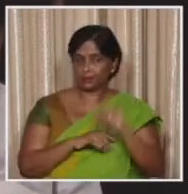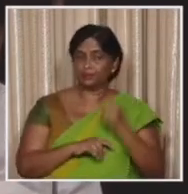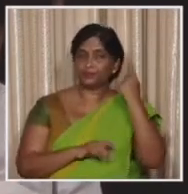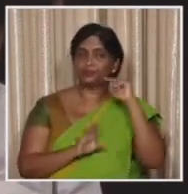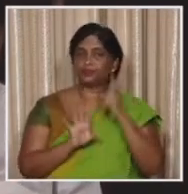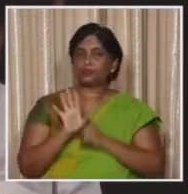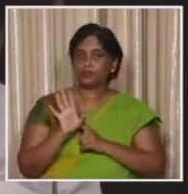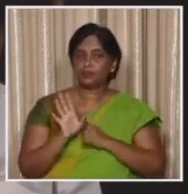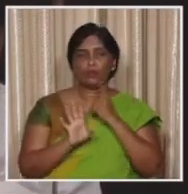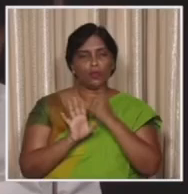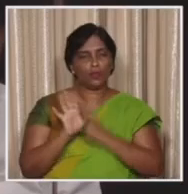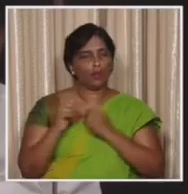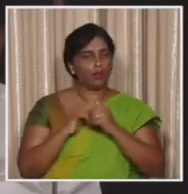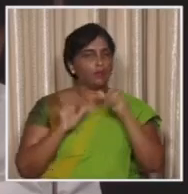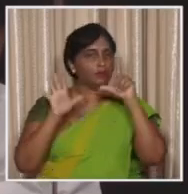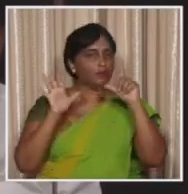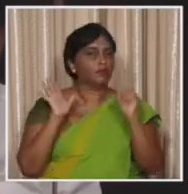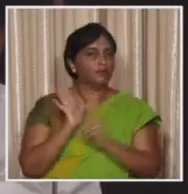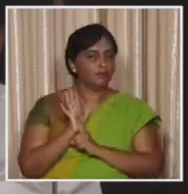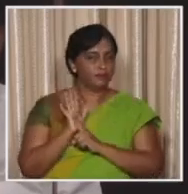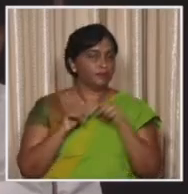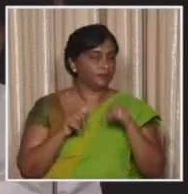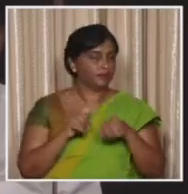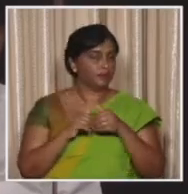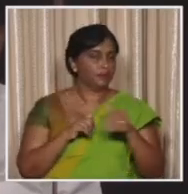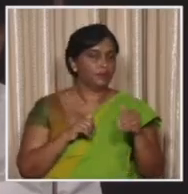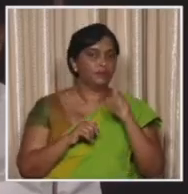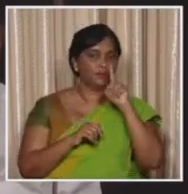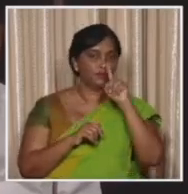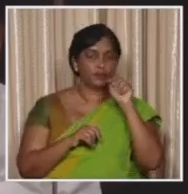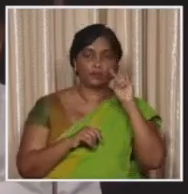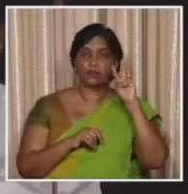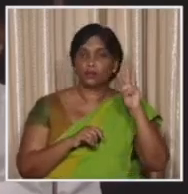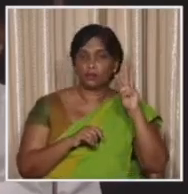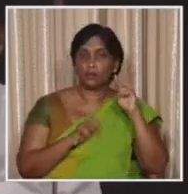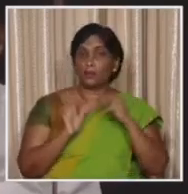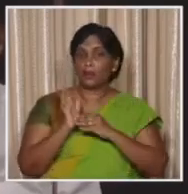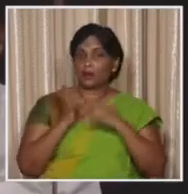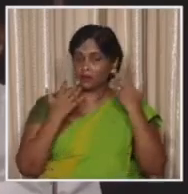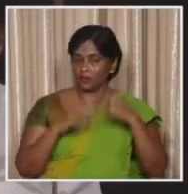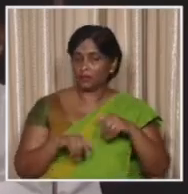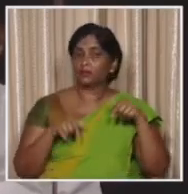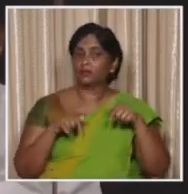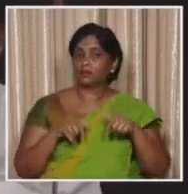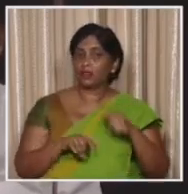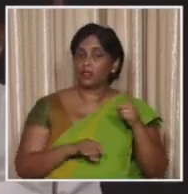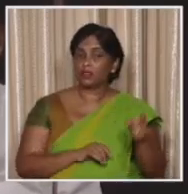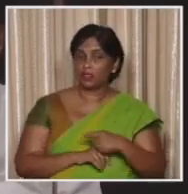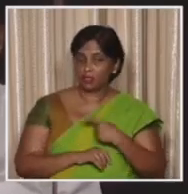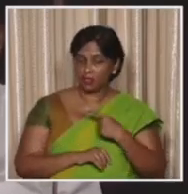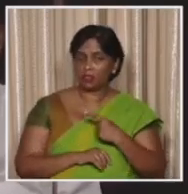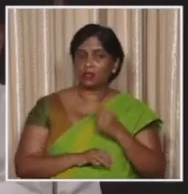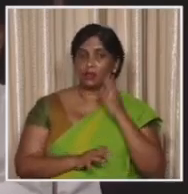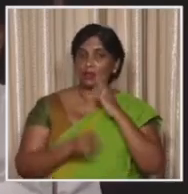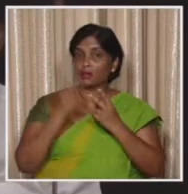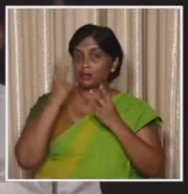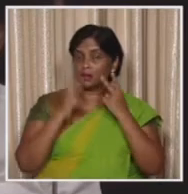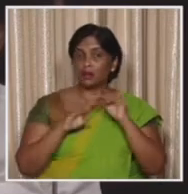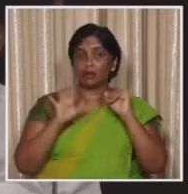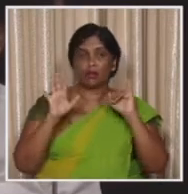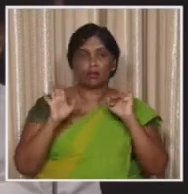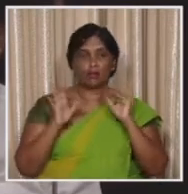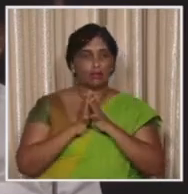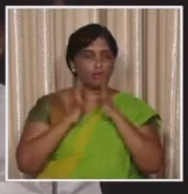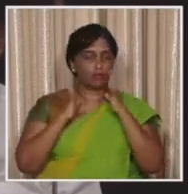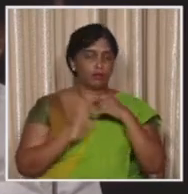avurudde aave mulu avuruddata 7 lakhsayai me wenakota 1.3 million pahu karala thiyenawa den dawasata sancharakayo 6000 kata